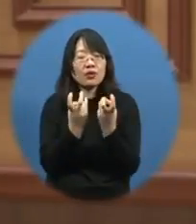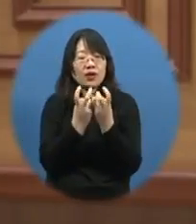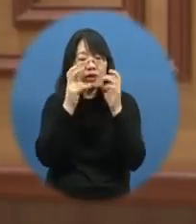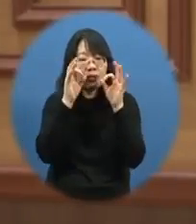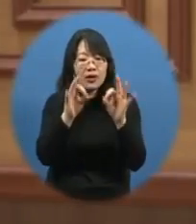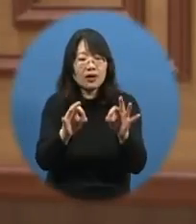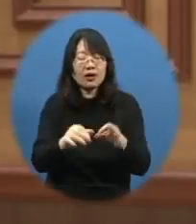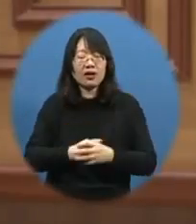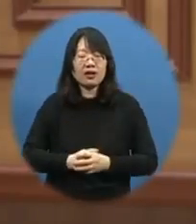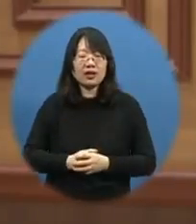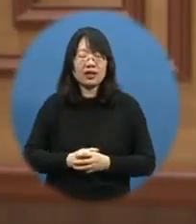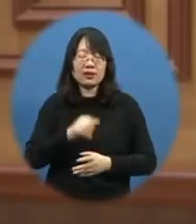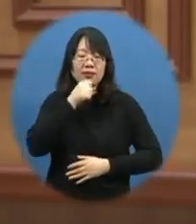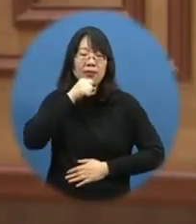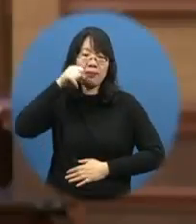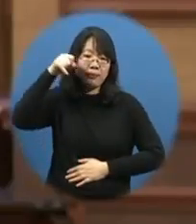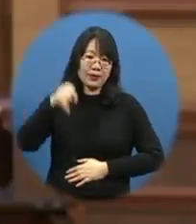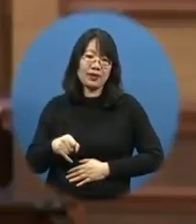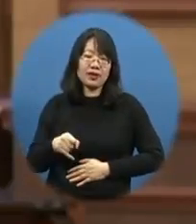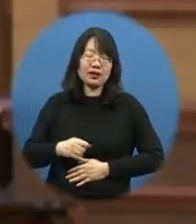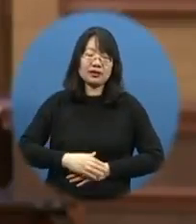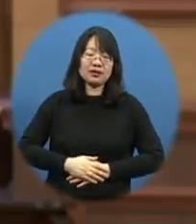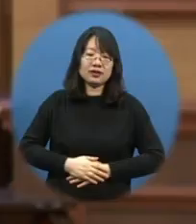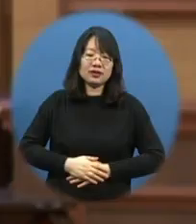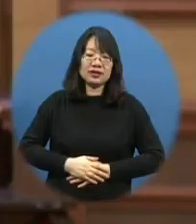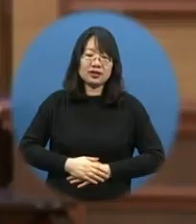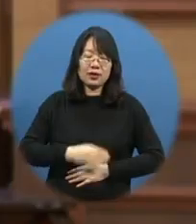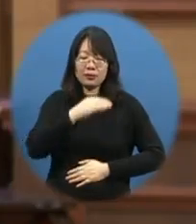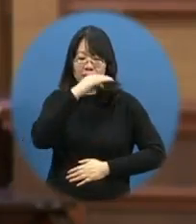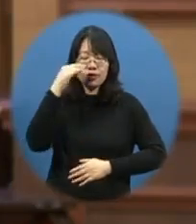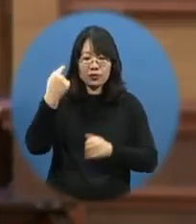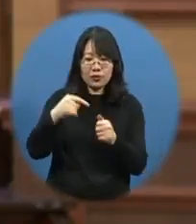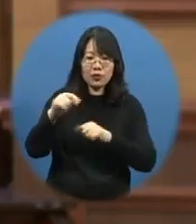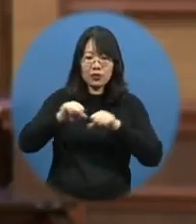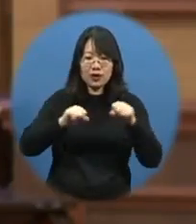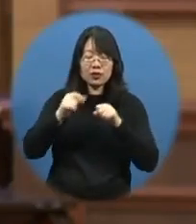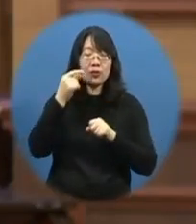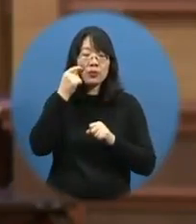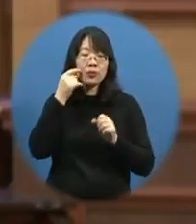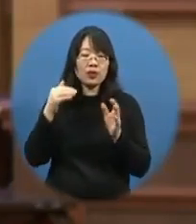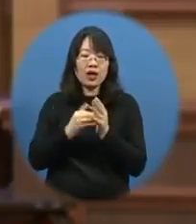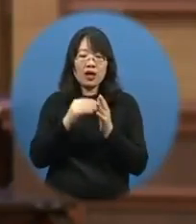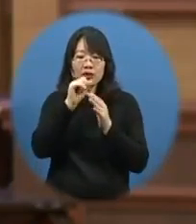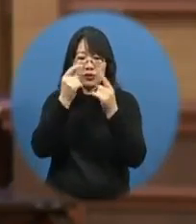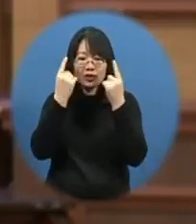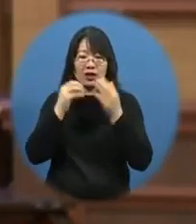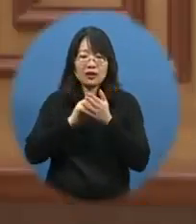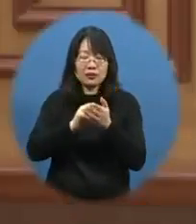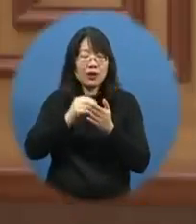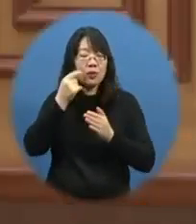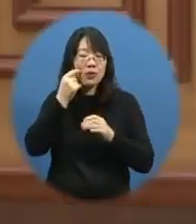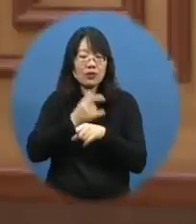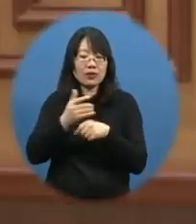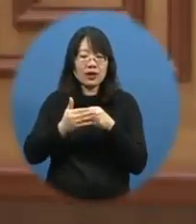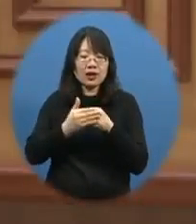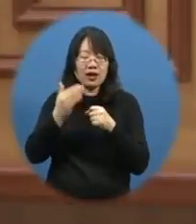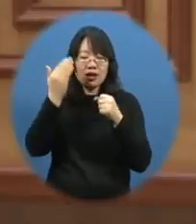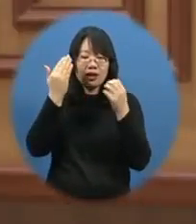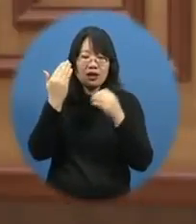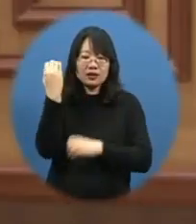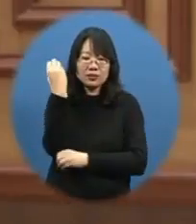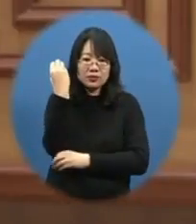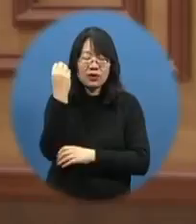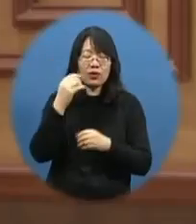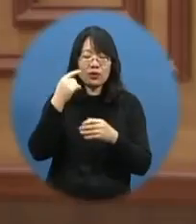말하면 낙제 학생입니다. 그렇죠. 정상적인 교육을 활동을 할 수가 없어요. 좋은 대학에 못 가죠, 우리. 네. 그래서 우리나라는 근본적으로